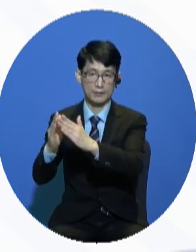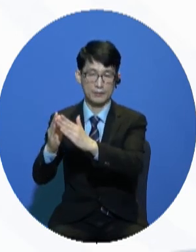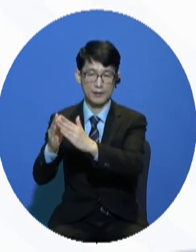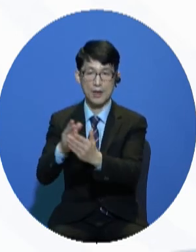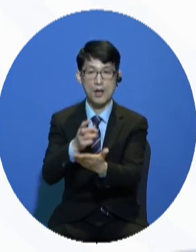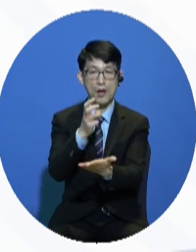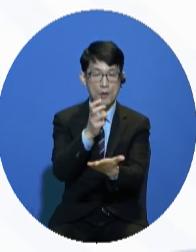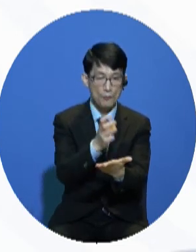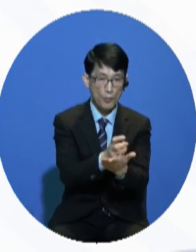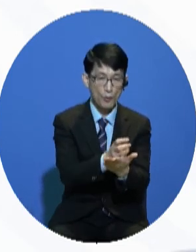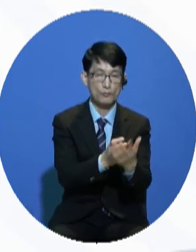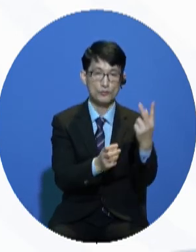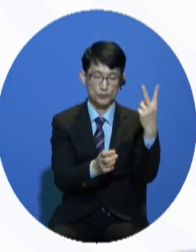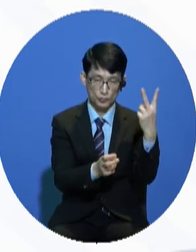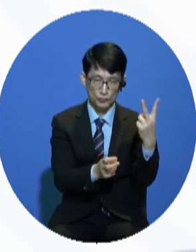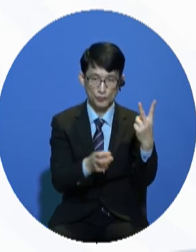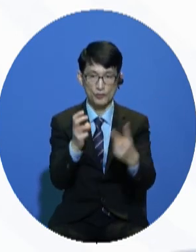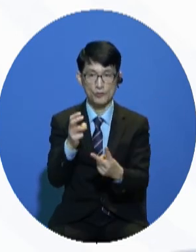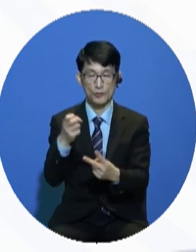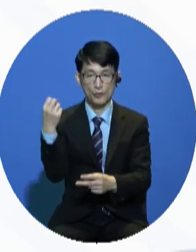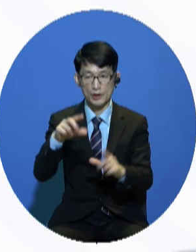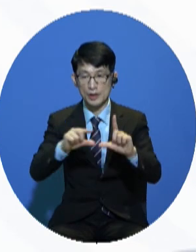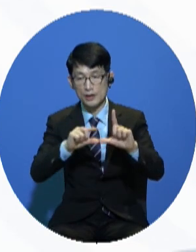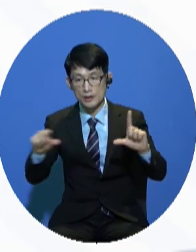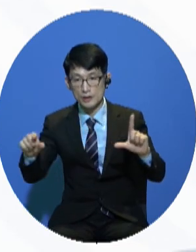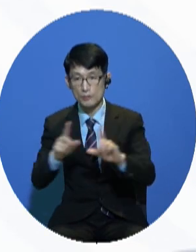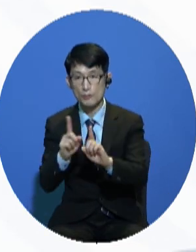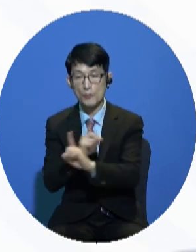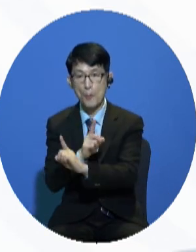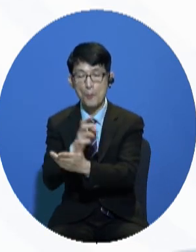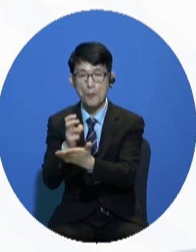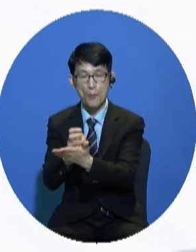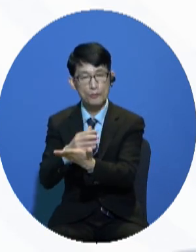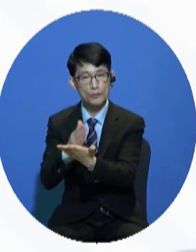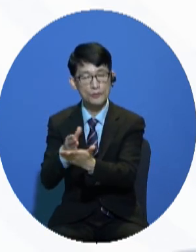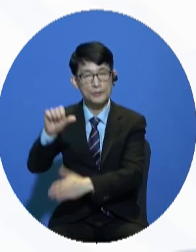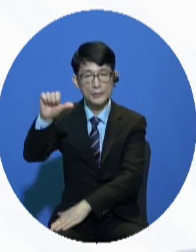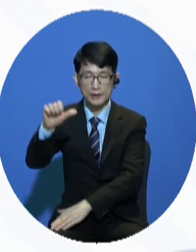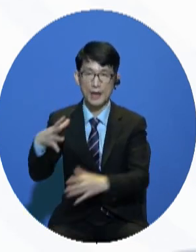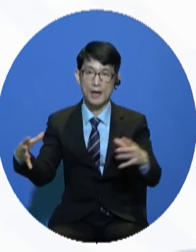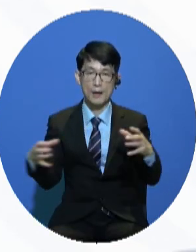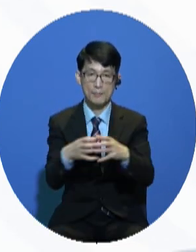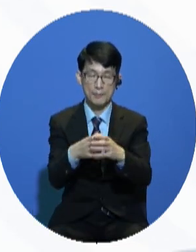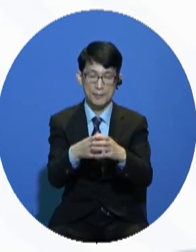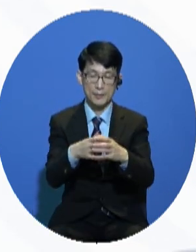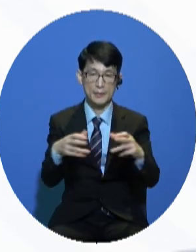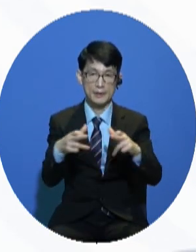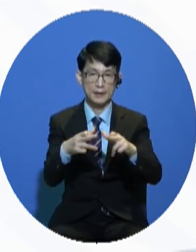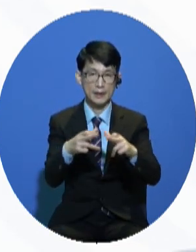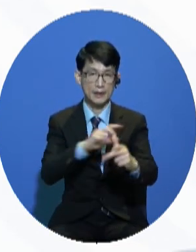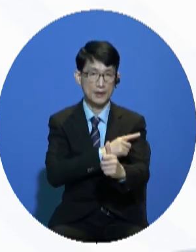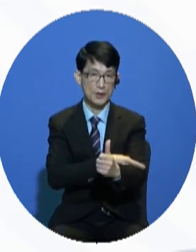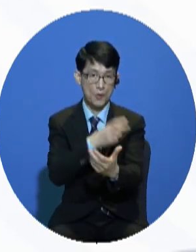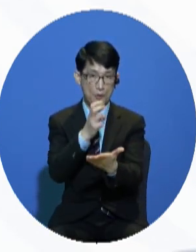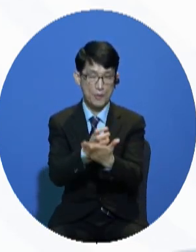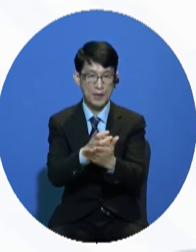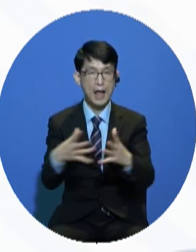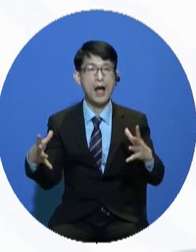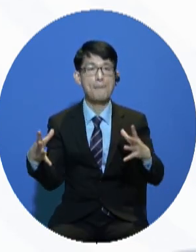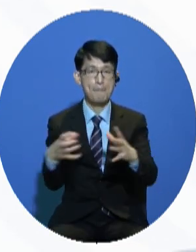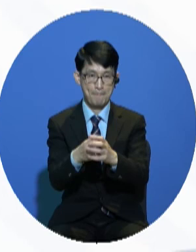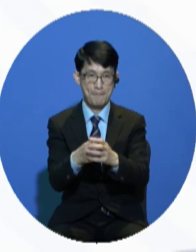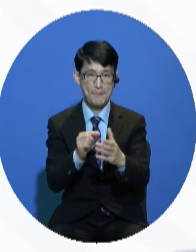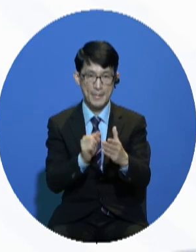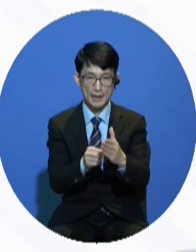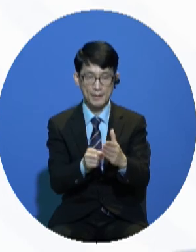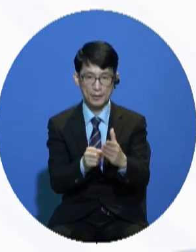2건, 법률 전부 개정안 1건, 법률 일부 개정안 한 5건 정도까지 합쳐서 장애인 권리보장법 풀세트를 만들어서